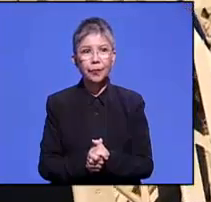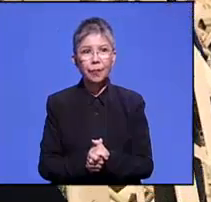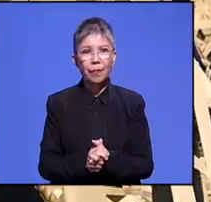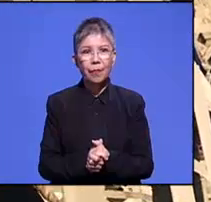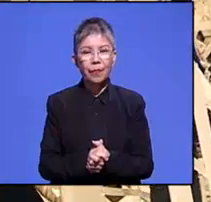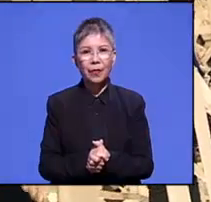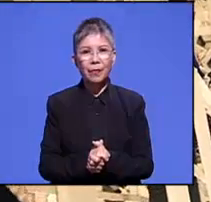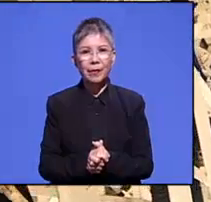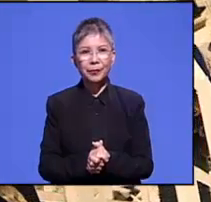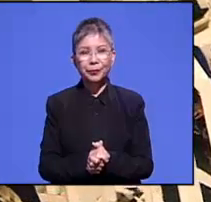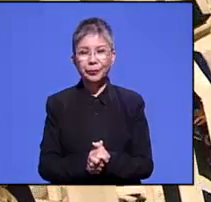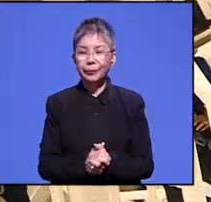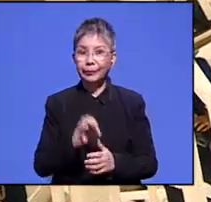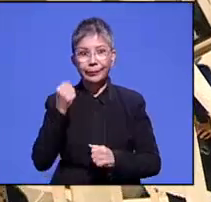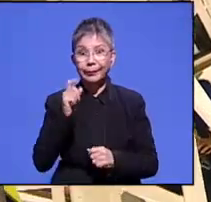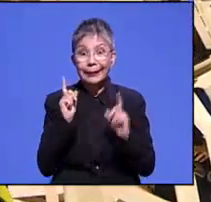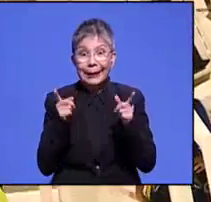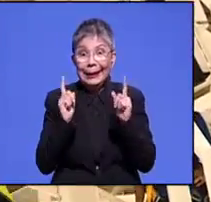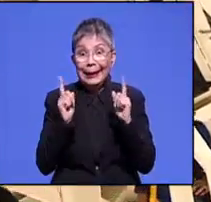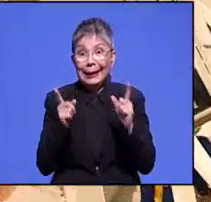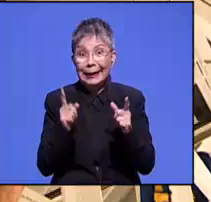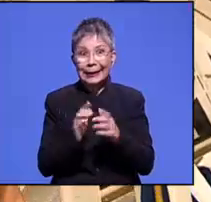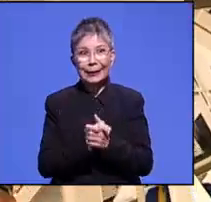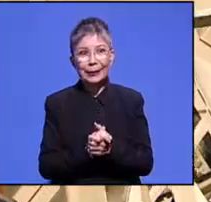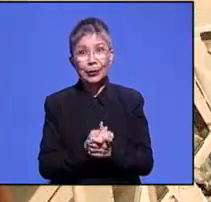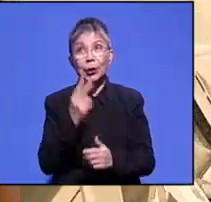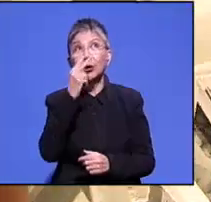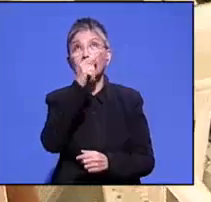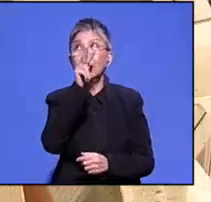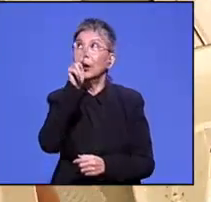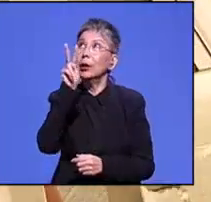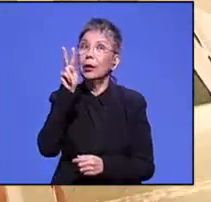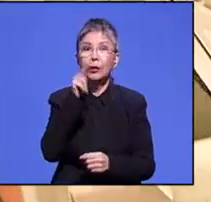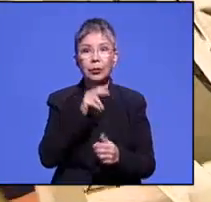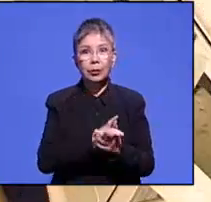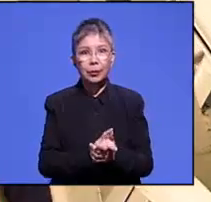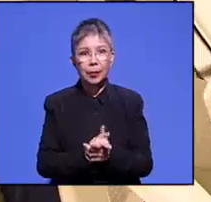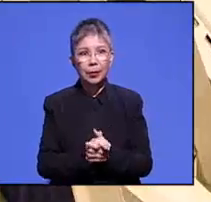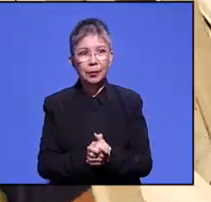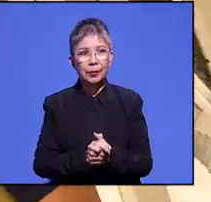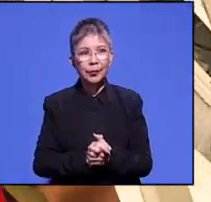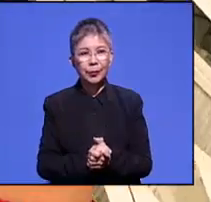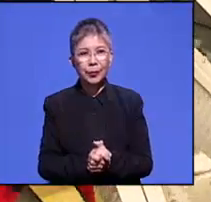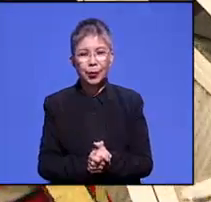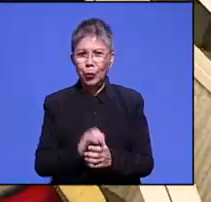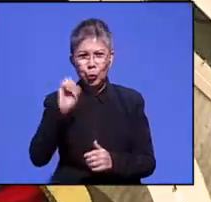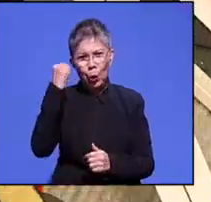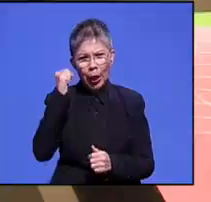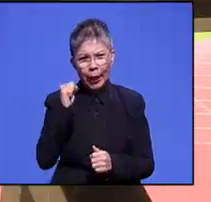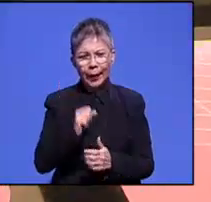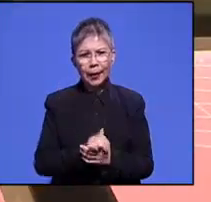website ngelewatin tempat-tempat ini untuk sampai ketiknya aja udah ribet